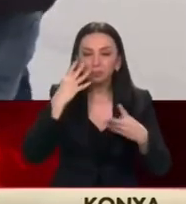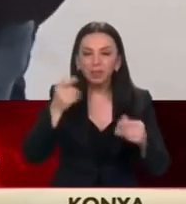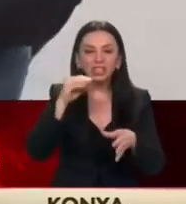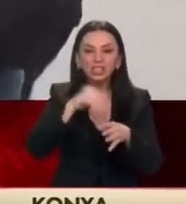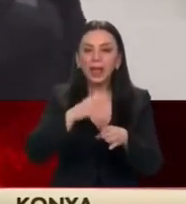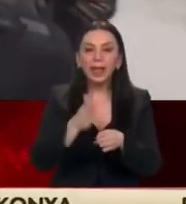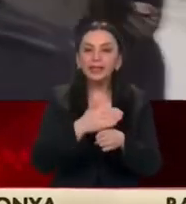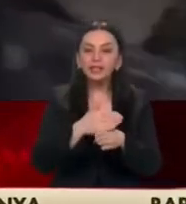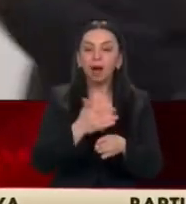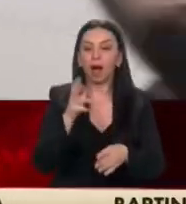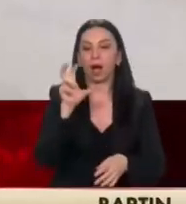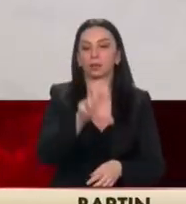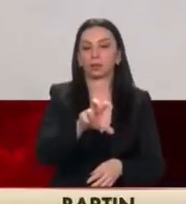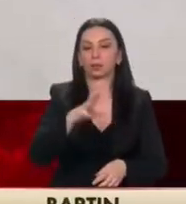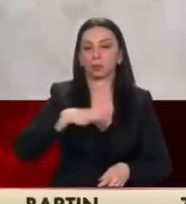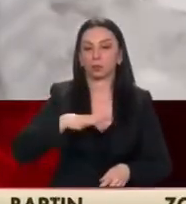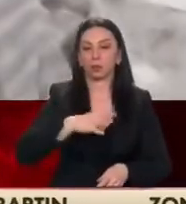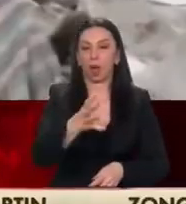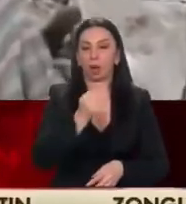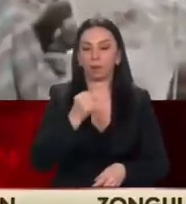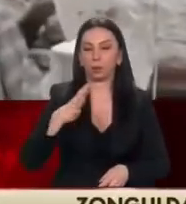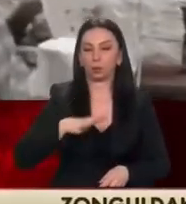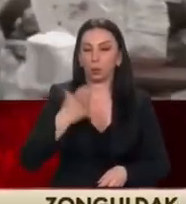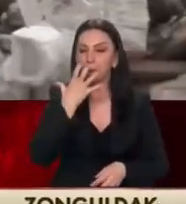muhtaç. Hadi gel.